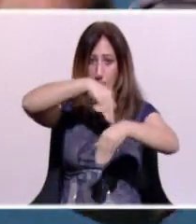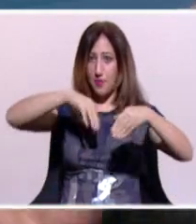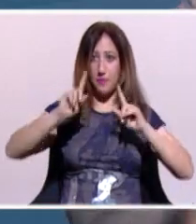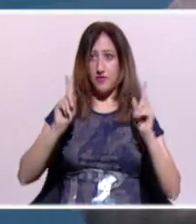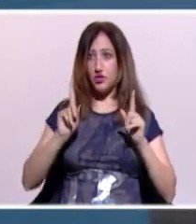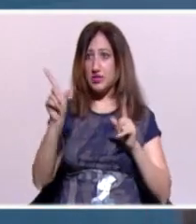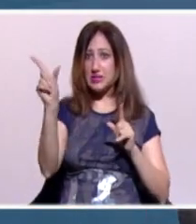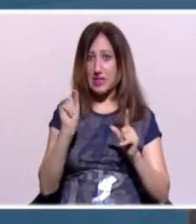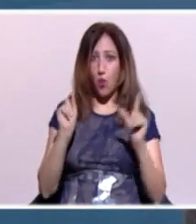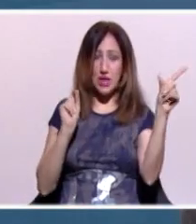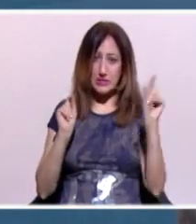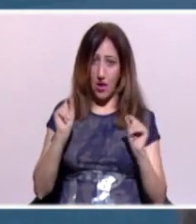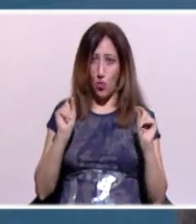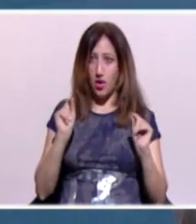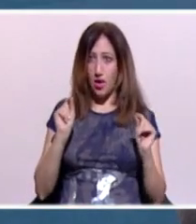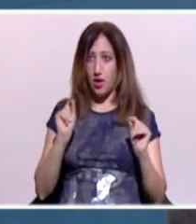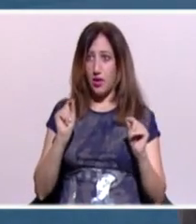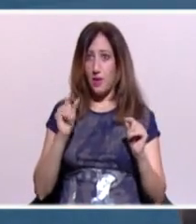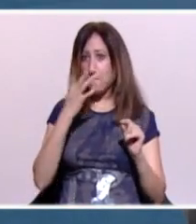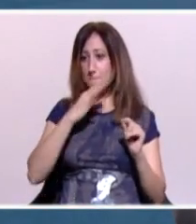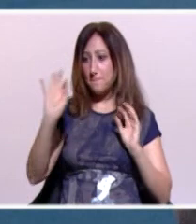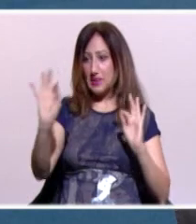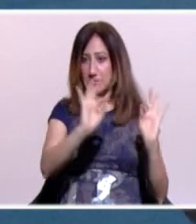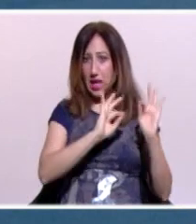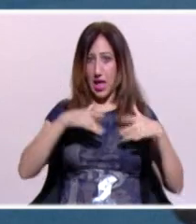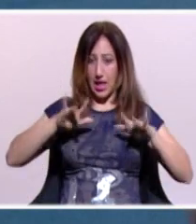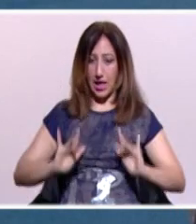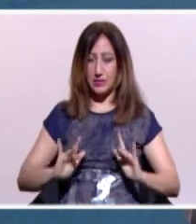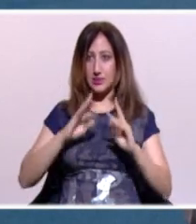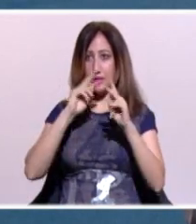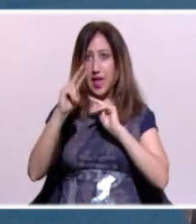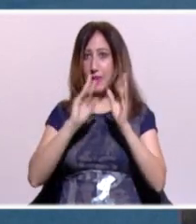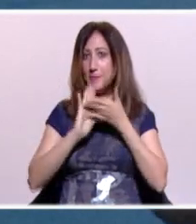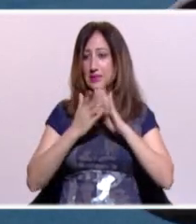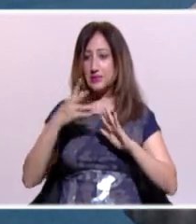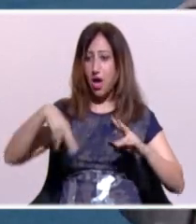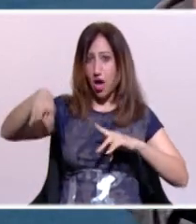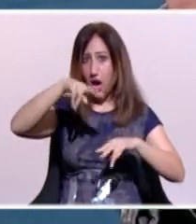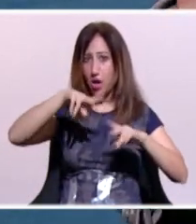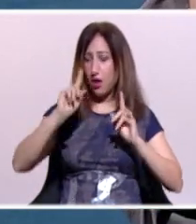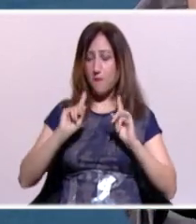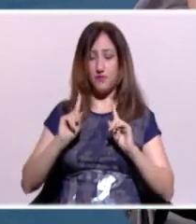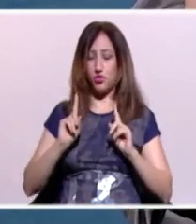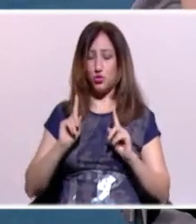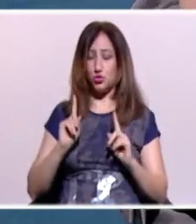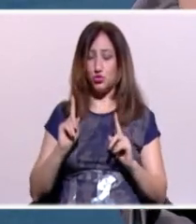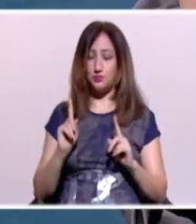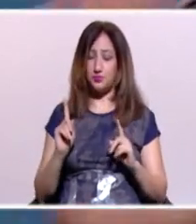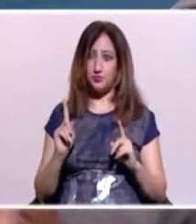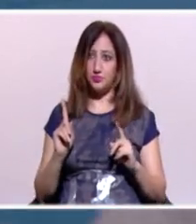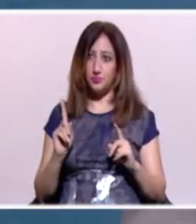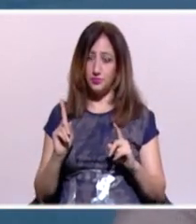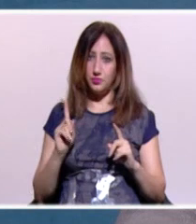زوايا تقريبا متشابهة أو واحدة تختلف حاجة بسيطة جدا، ومعتمد على